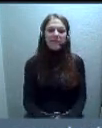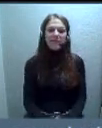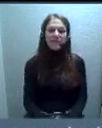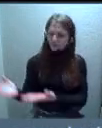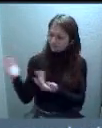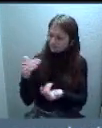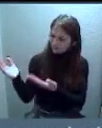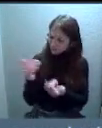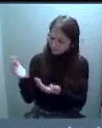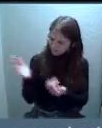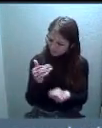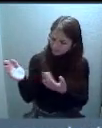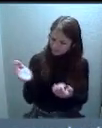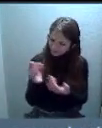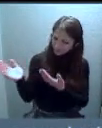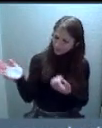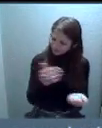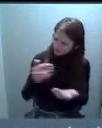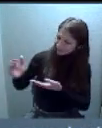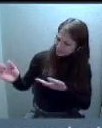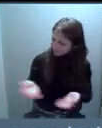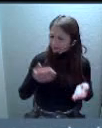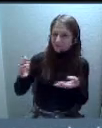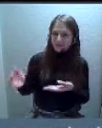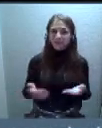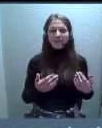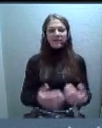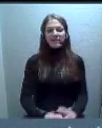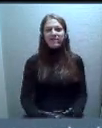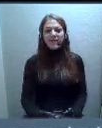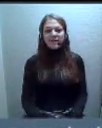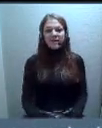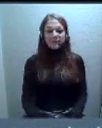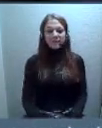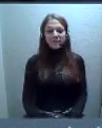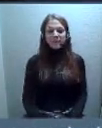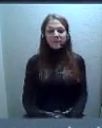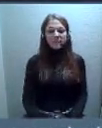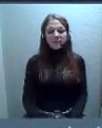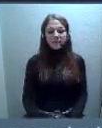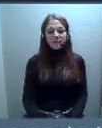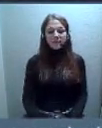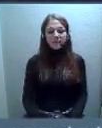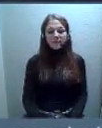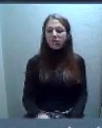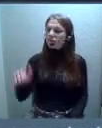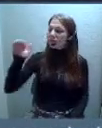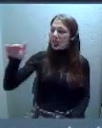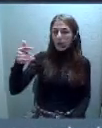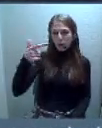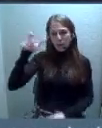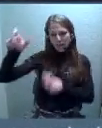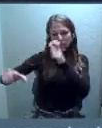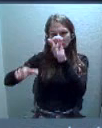Venez. Avancez-vous sur la scène. N'hésitez pas. Et pour remettre le prix, on va appeler deux personnalités,